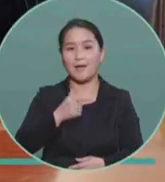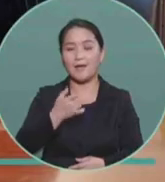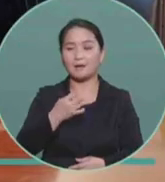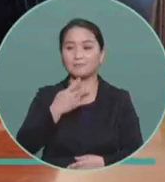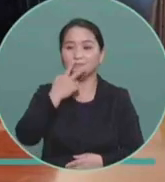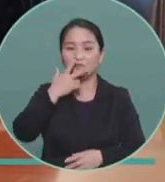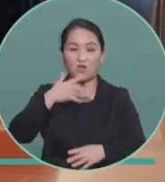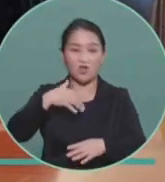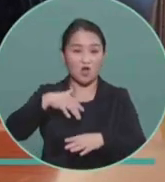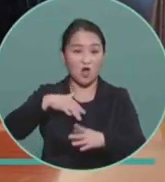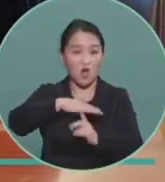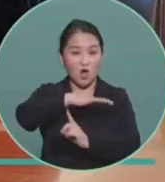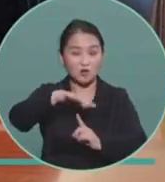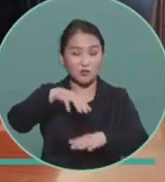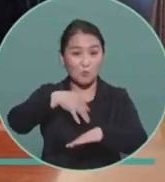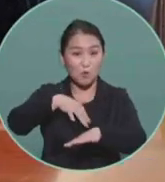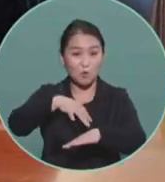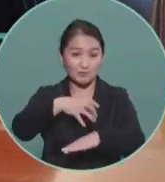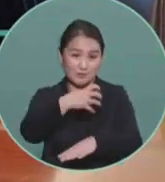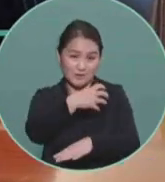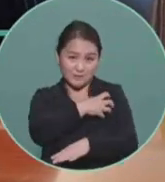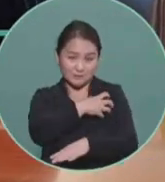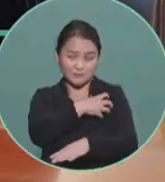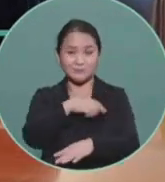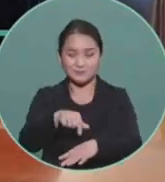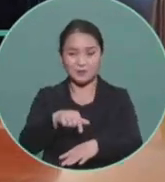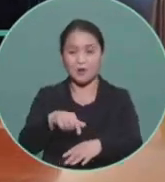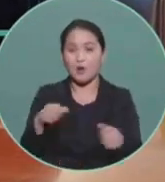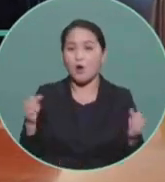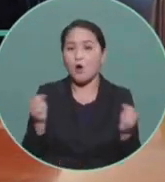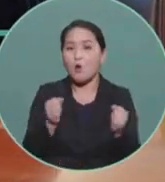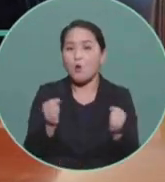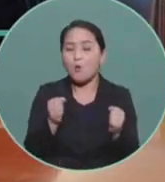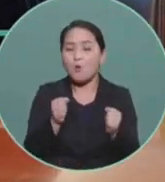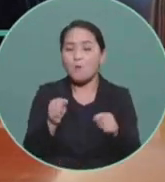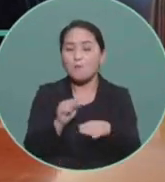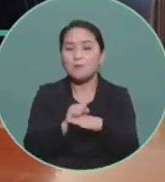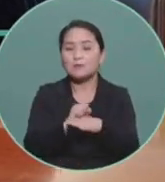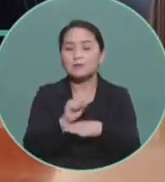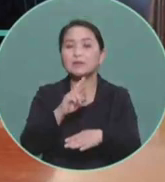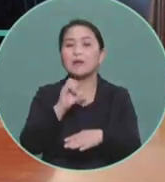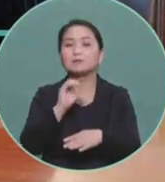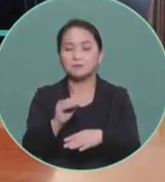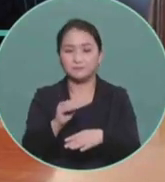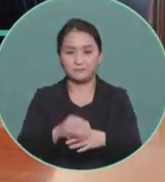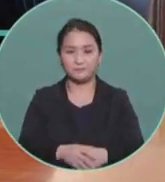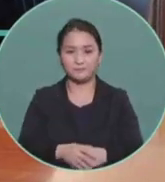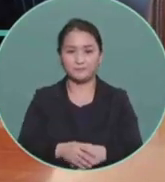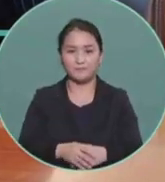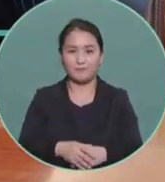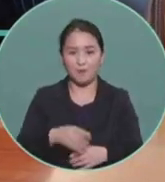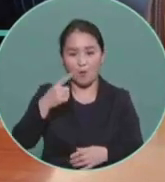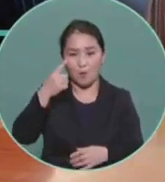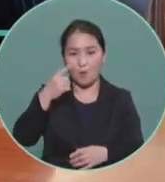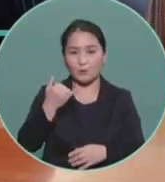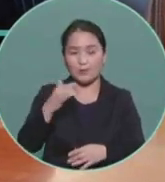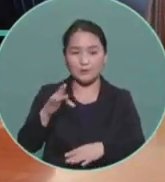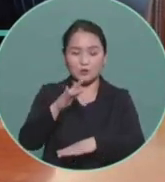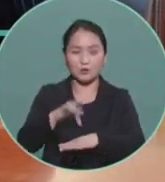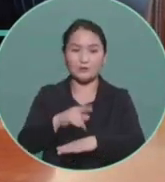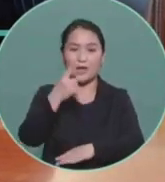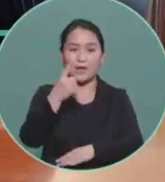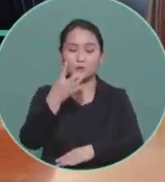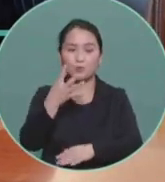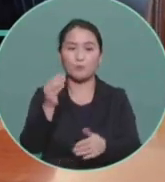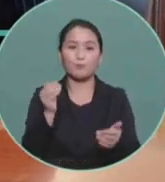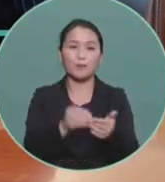орчны бохирдлыг харьцсан цагт дараг учраас хоёлоо үйлчлэлтийн бэлтгэл ашиглан талаар ярих гэж байна. За тэгэхээр нийслэл хотын хэмжээнд